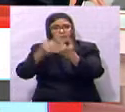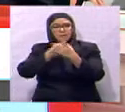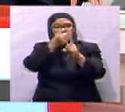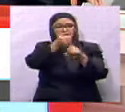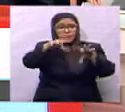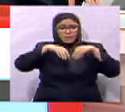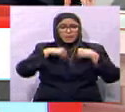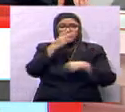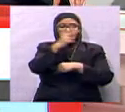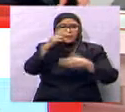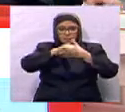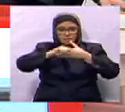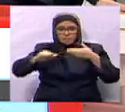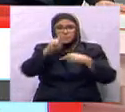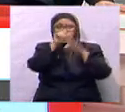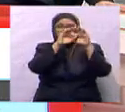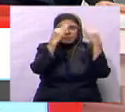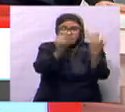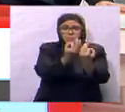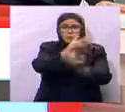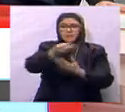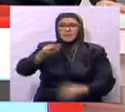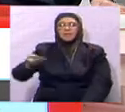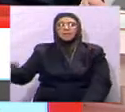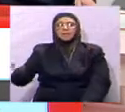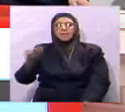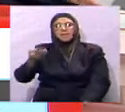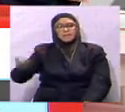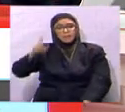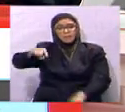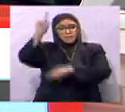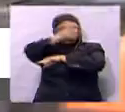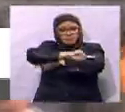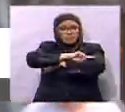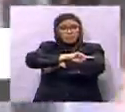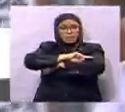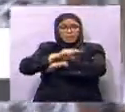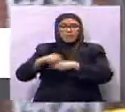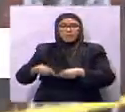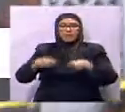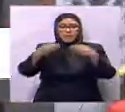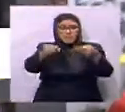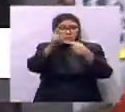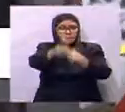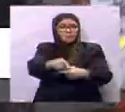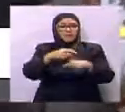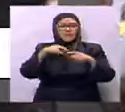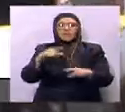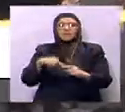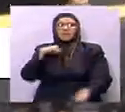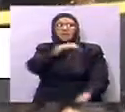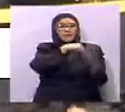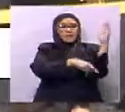RM200 setiap keluarga selain bantuan barangan keperluan harian. Sumbangan disampaikan Ahli Parlimen Pokok Sena Datuk Mahfuz